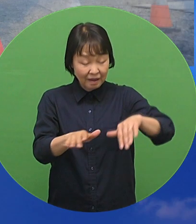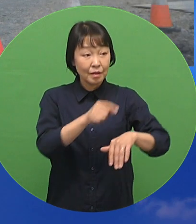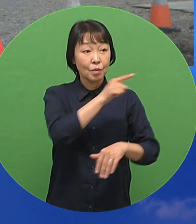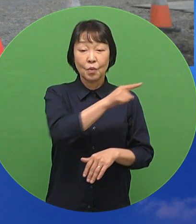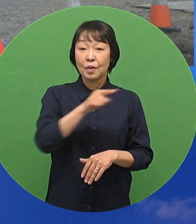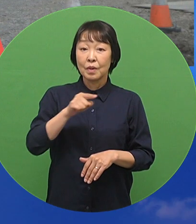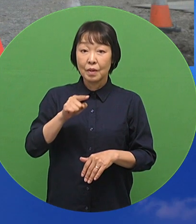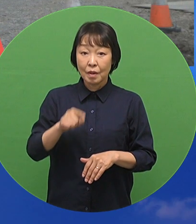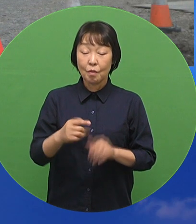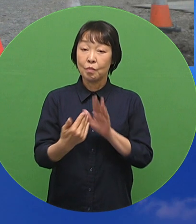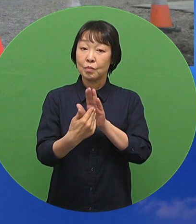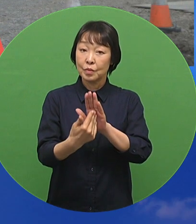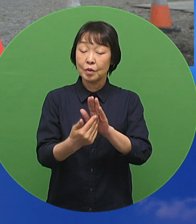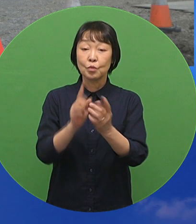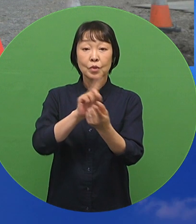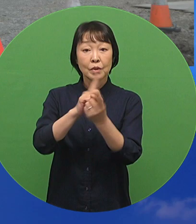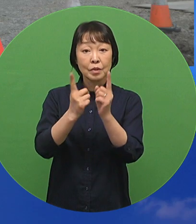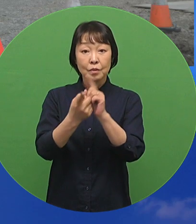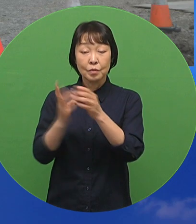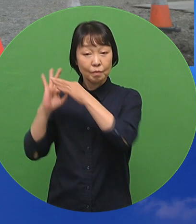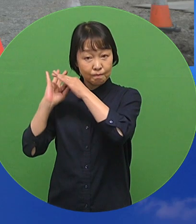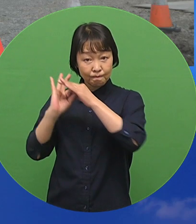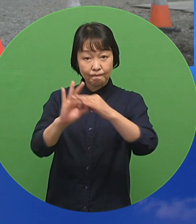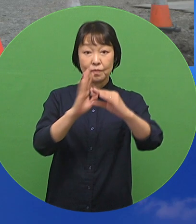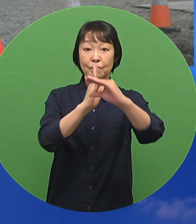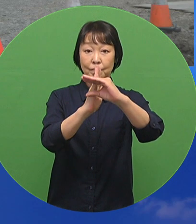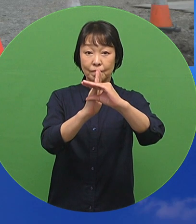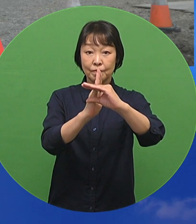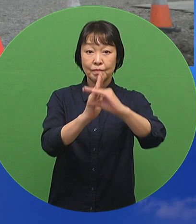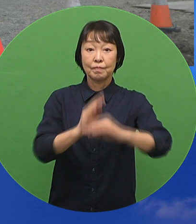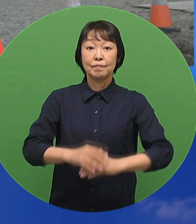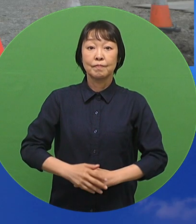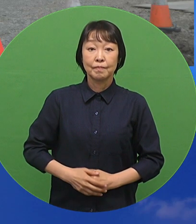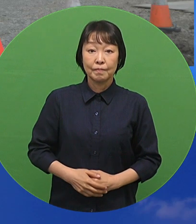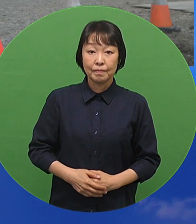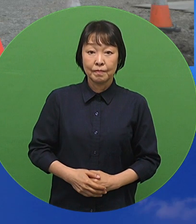整備などを継続して進めています。